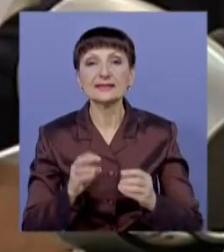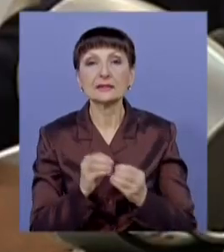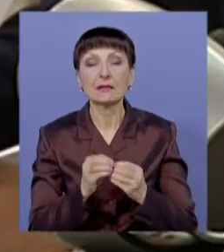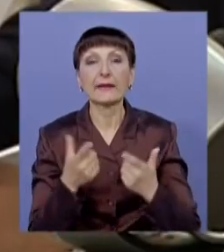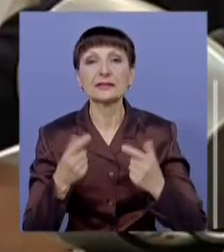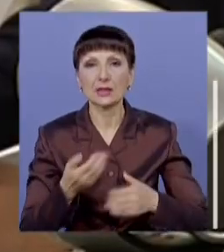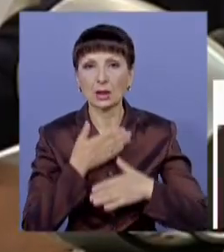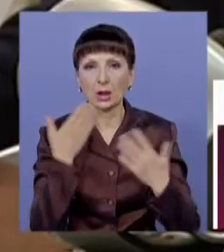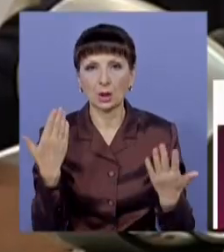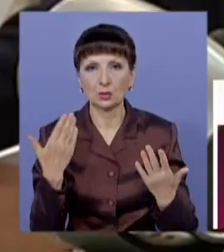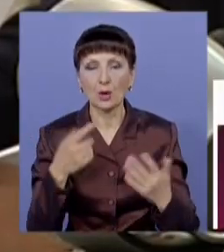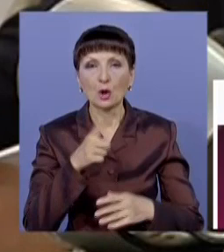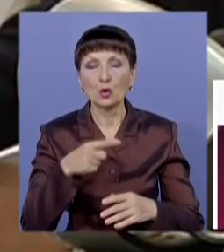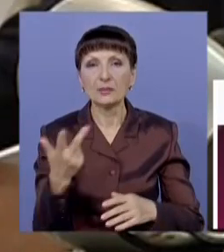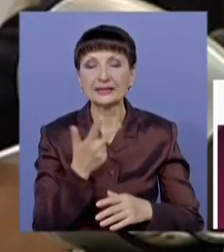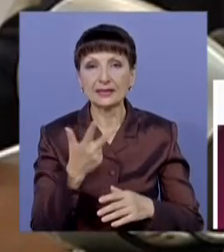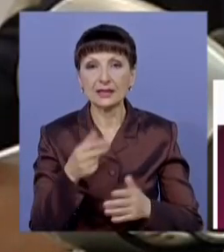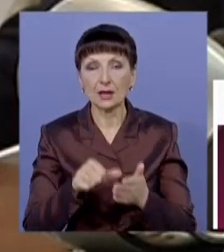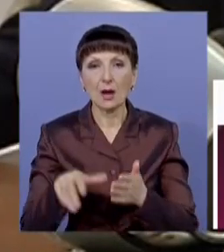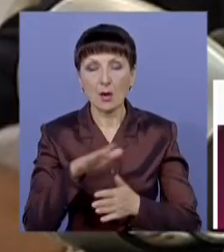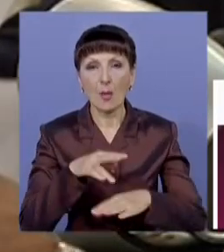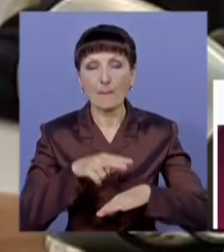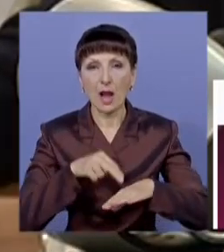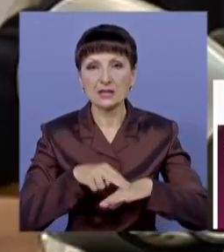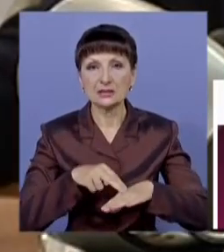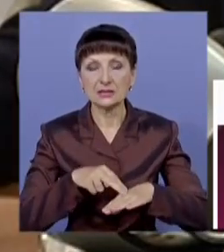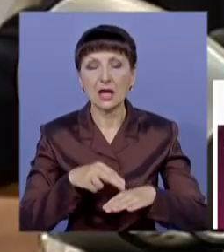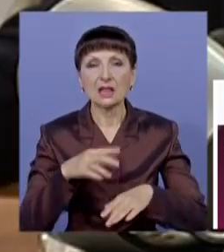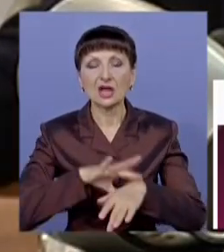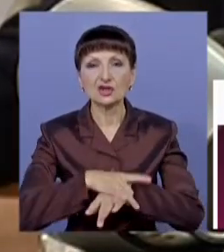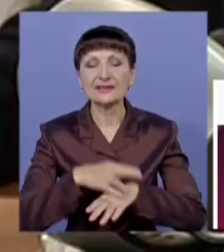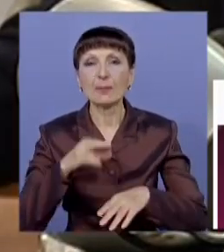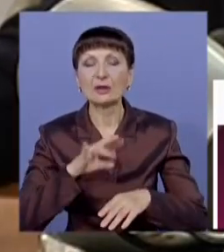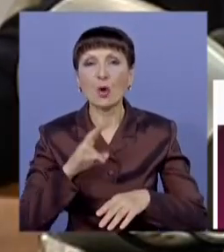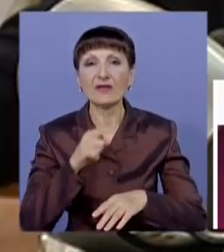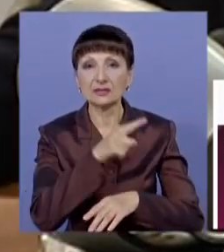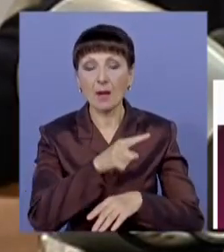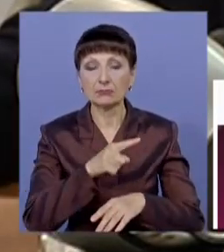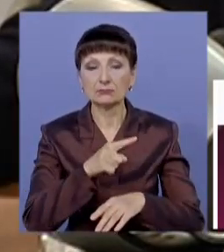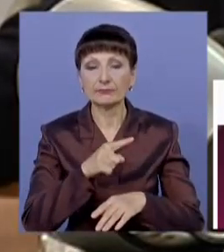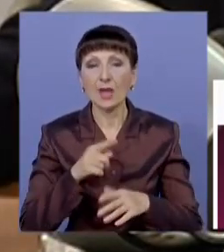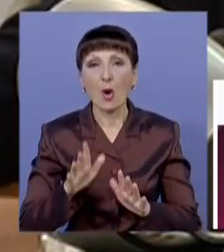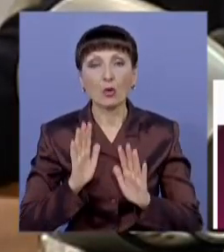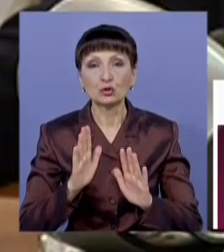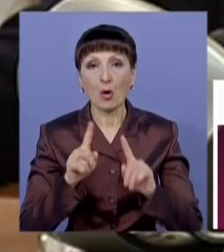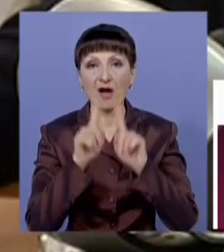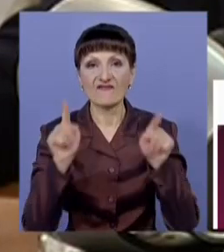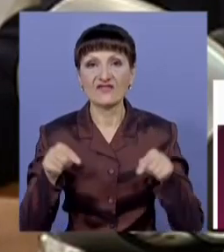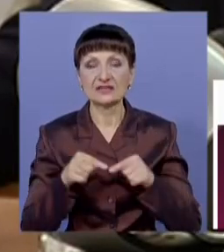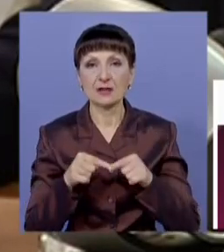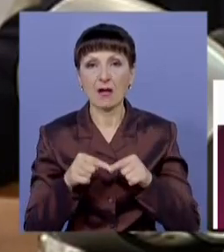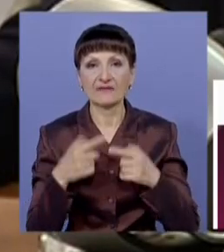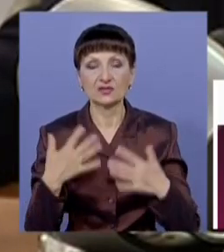номер 3 Петрова-Ташкентская, ниже Райнбека. Там участковый пункт, он только вывеска висит. Пункта